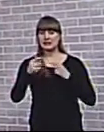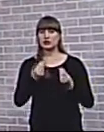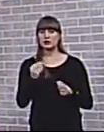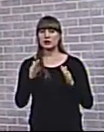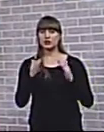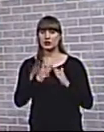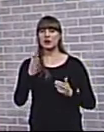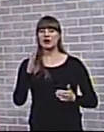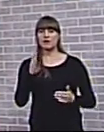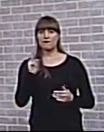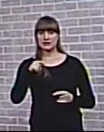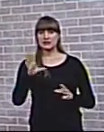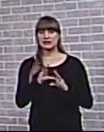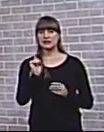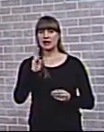в воскресенье с Амкаром.